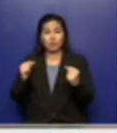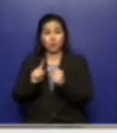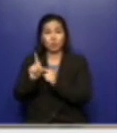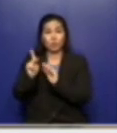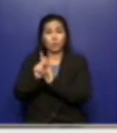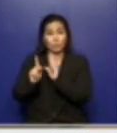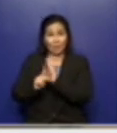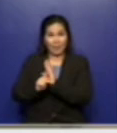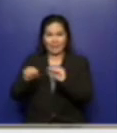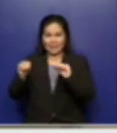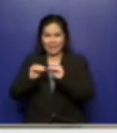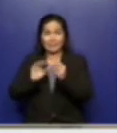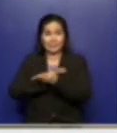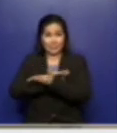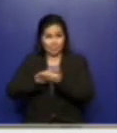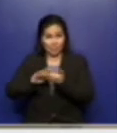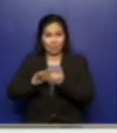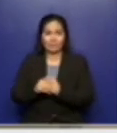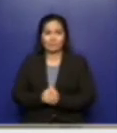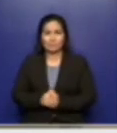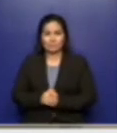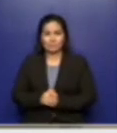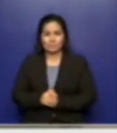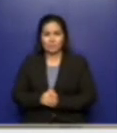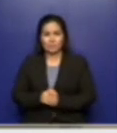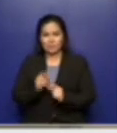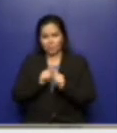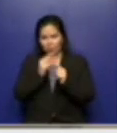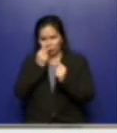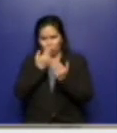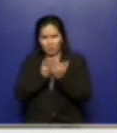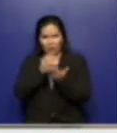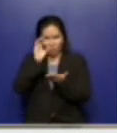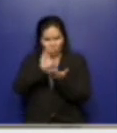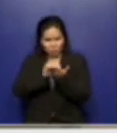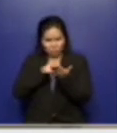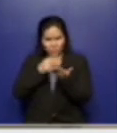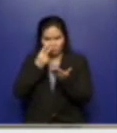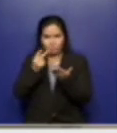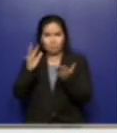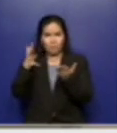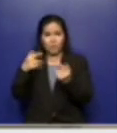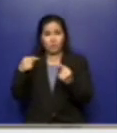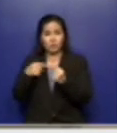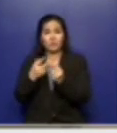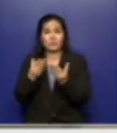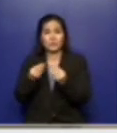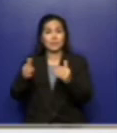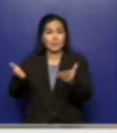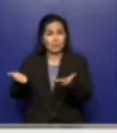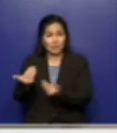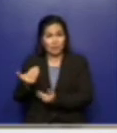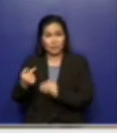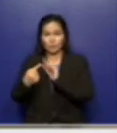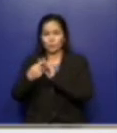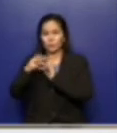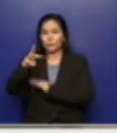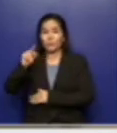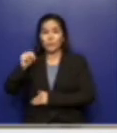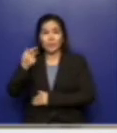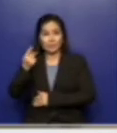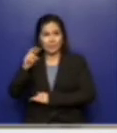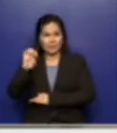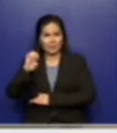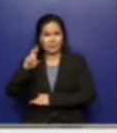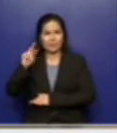จะเสร็จแล้วครับแต่ผมดูในงบประมาณแล้วไม่มีค่าเวรคืนในส่วนนี้จึงกราบเรียนท่าน